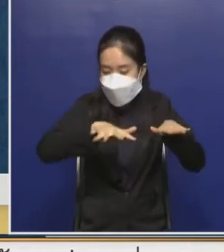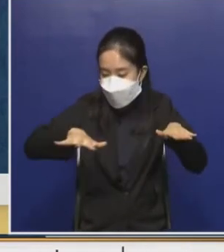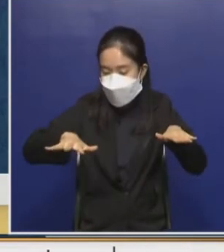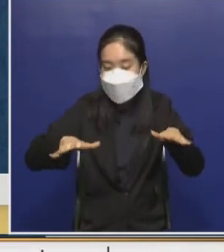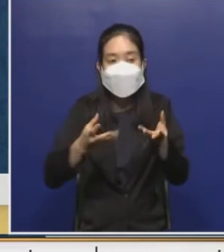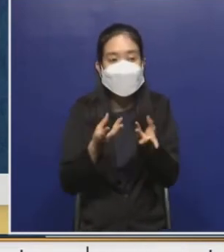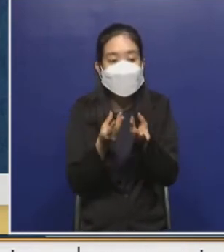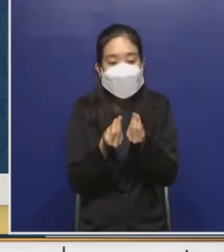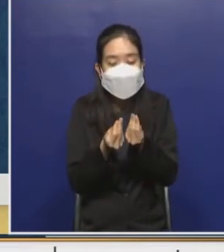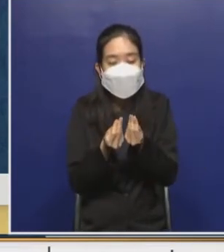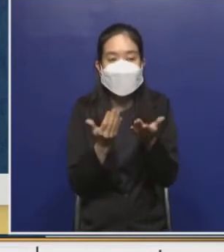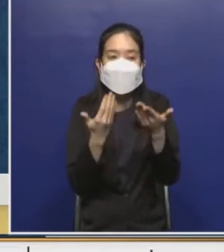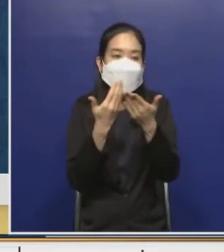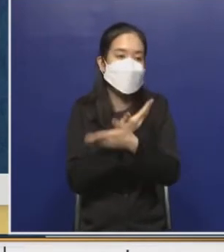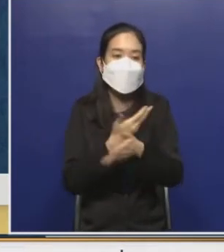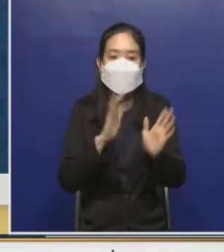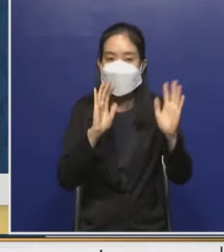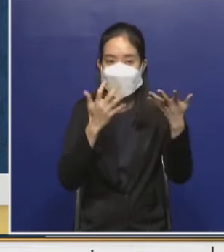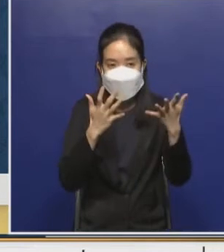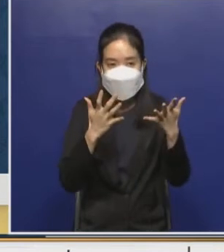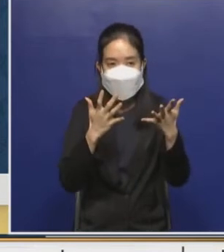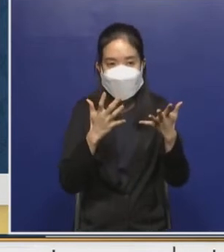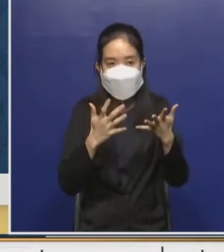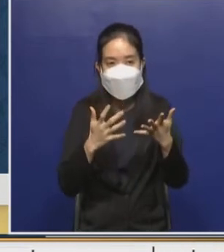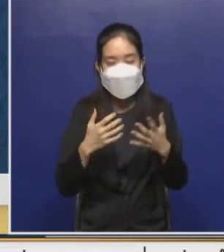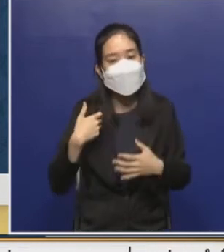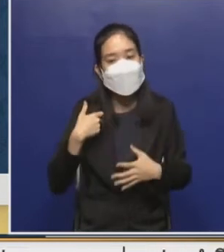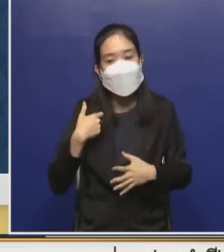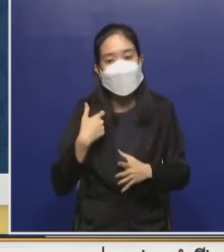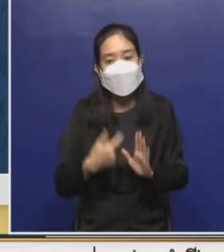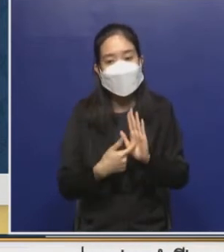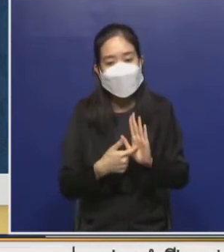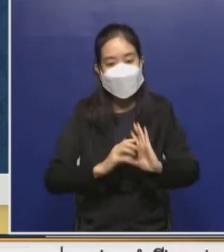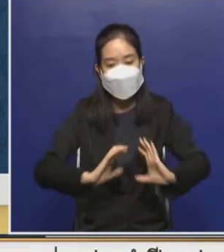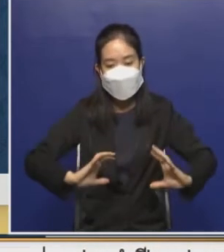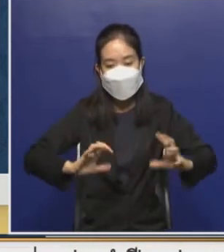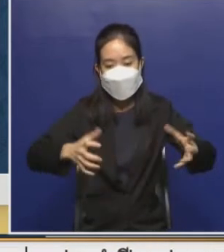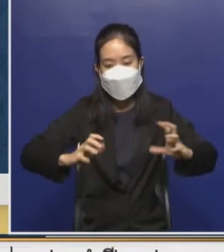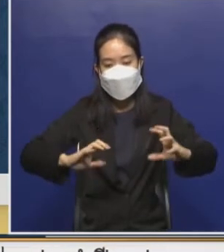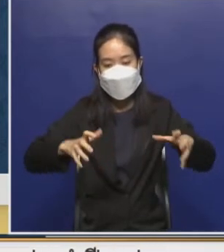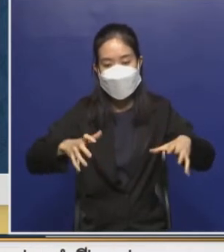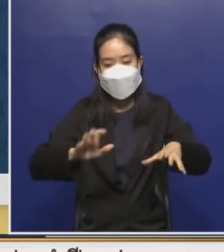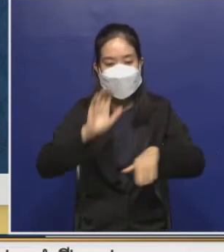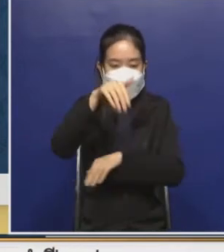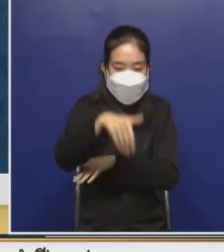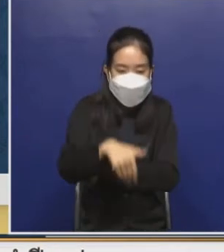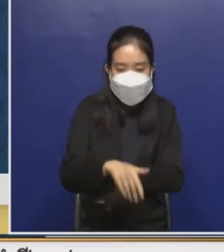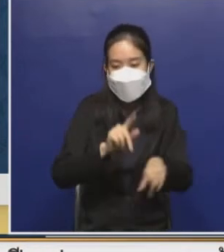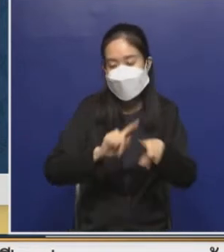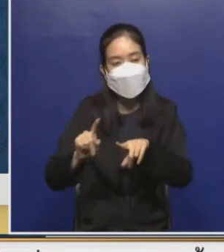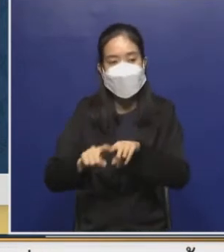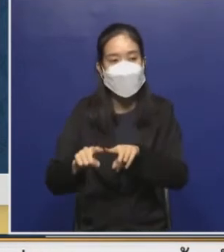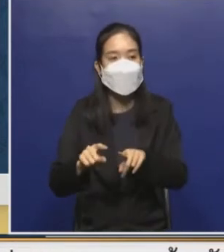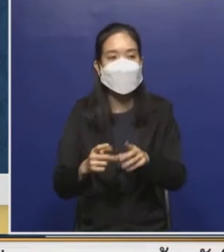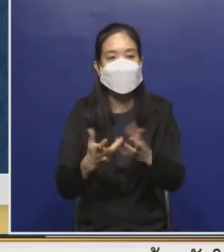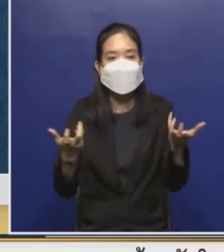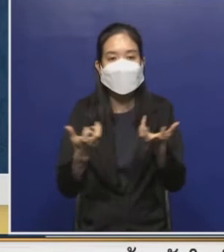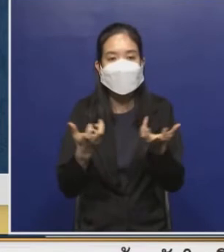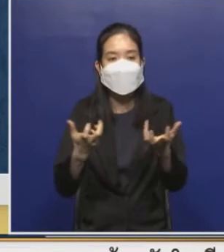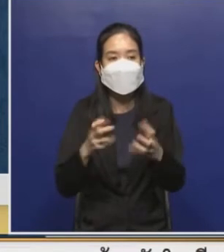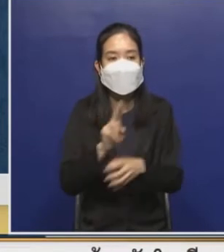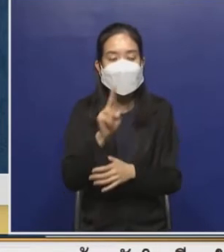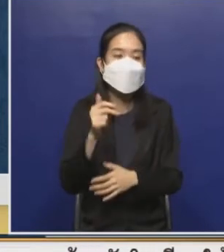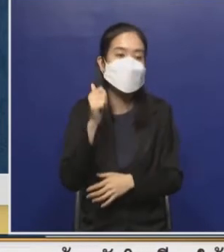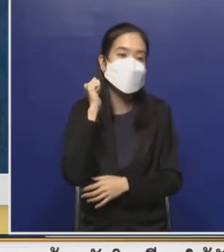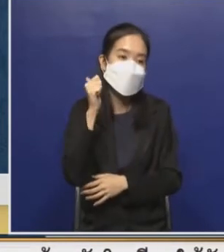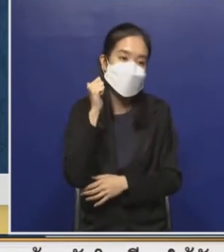เรายงคงใช้เครื่องจชุดเดิมที่ลงทุนเมื่ 20 ปีทแล้วในดานทักษะฝีมอแงงานกุ